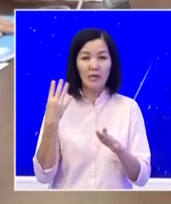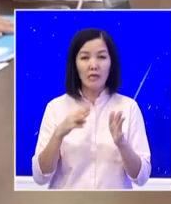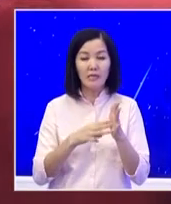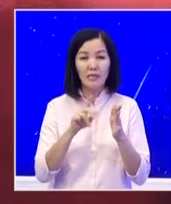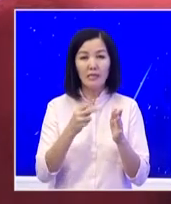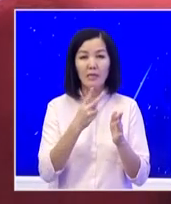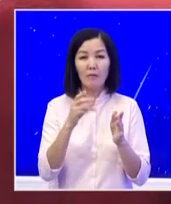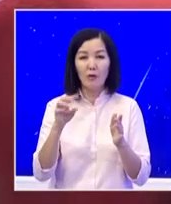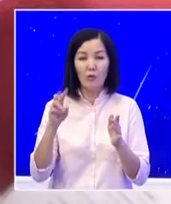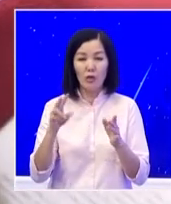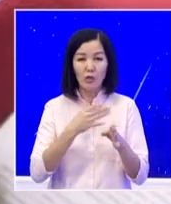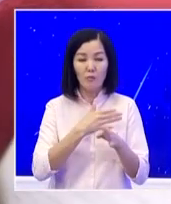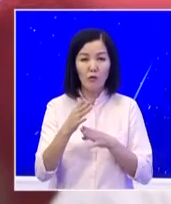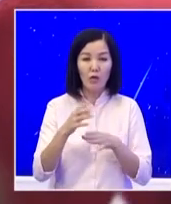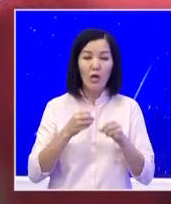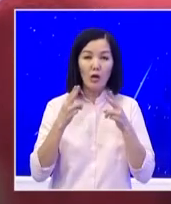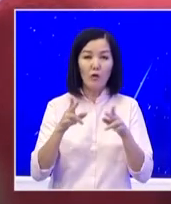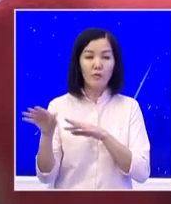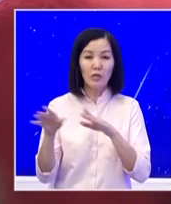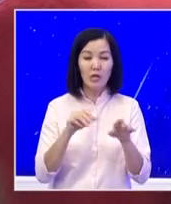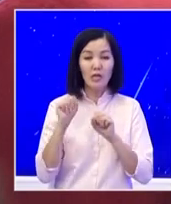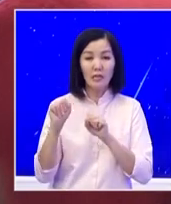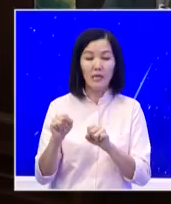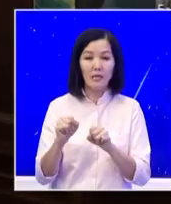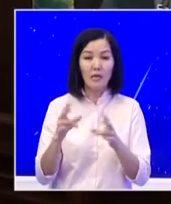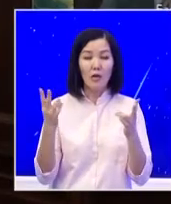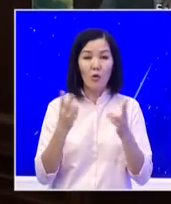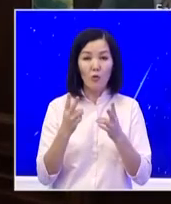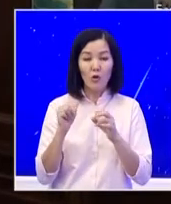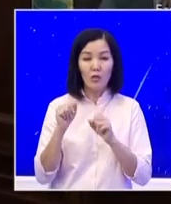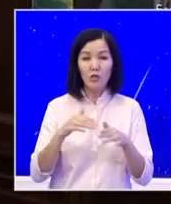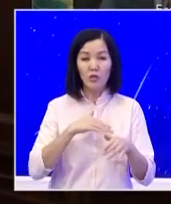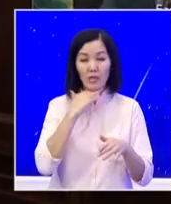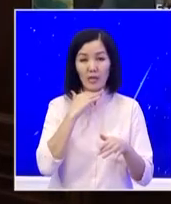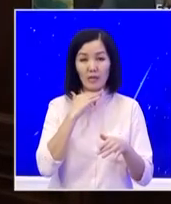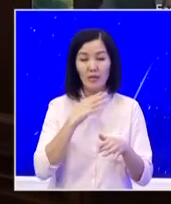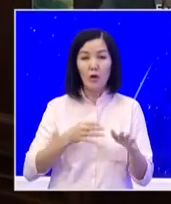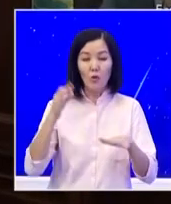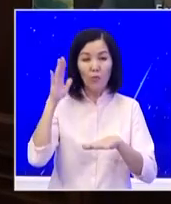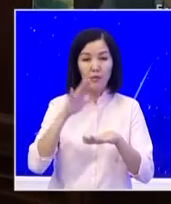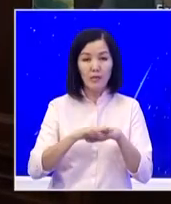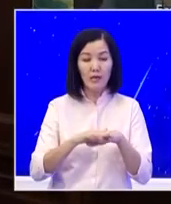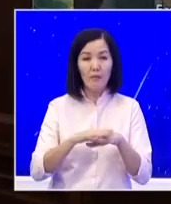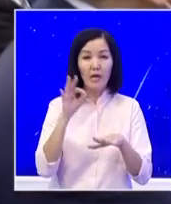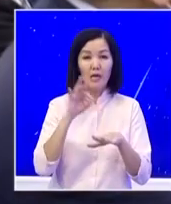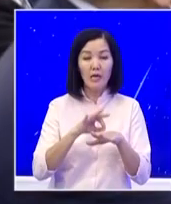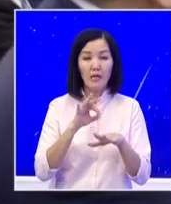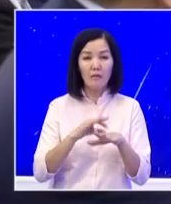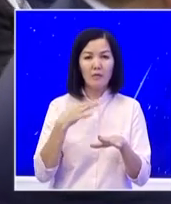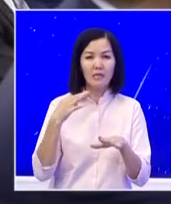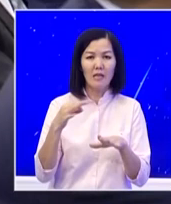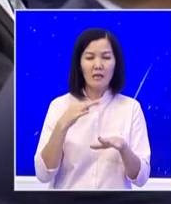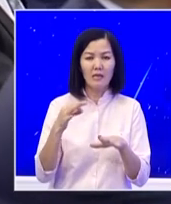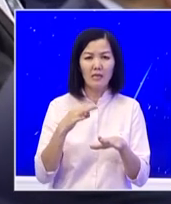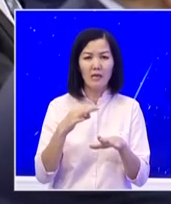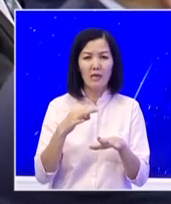теңге бөлініпті. Қауіпсіздік шаралары сақталады. Қажетті қорғаныш құралдары жеткілікті. Амандық Баталов коронавирус салақтық пен